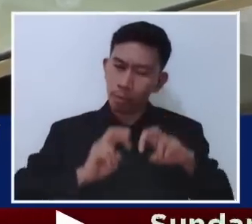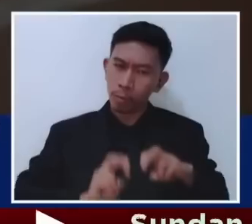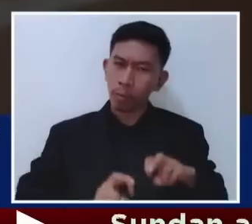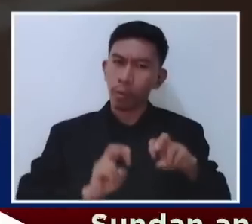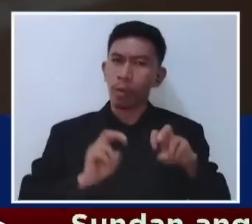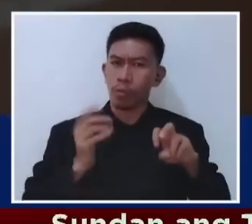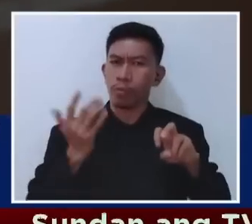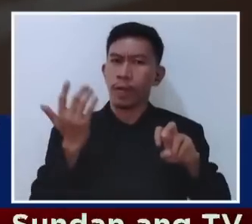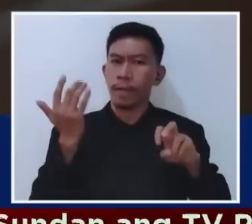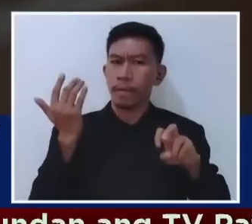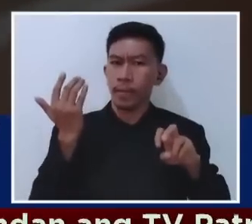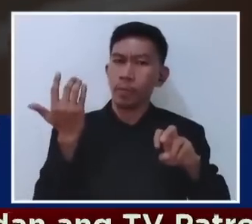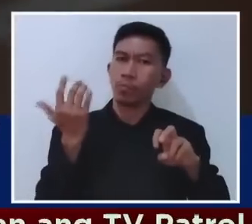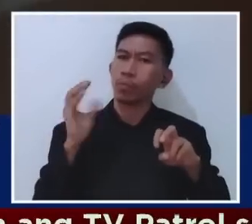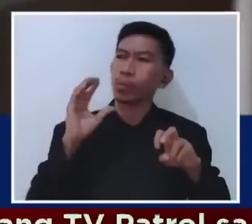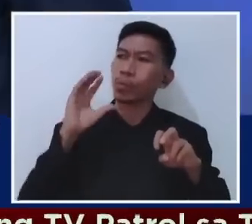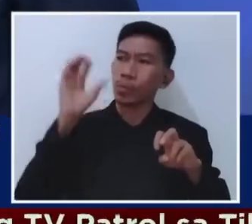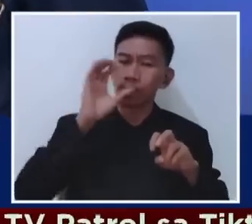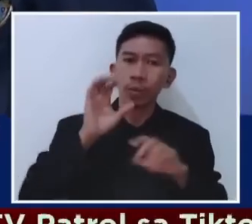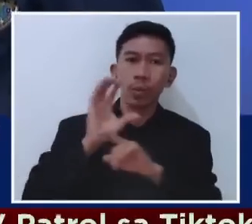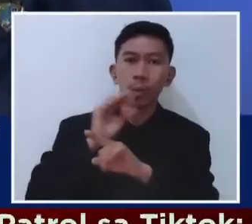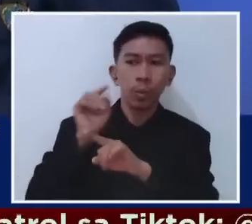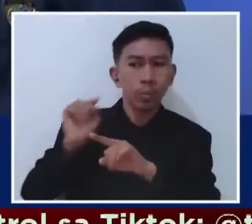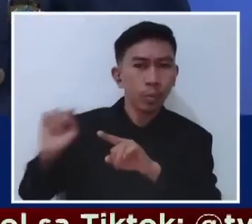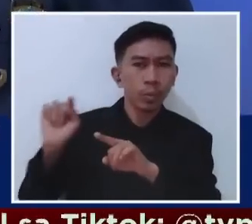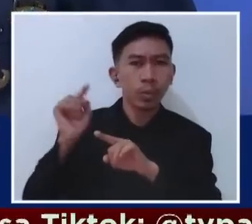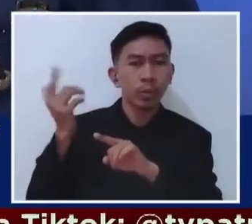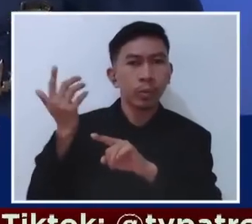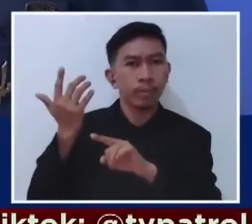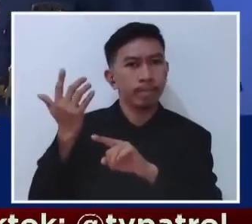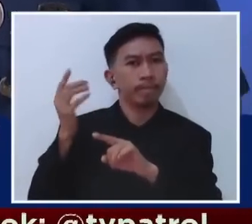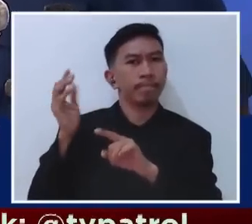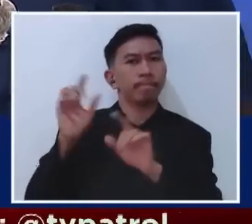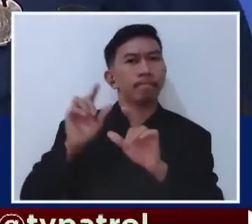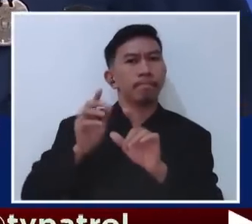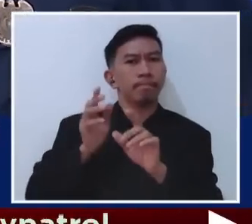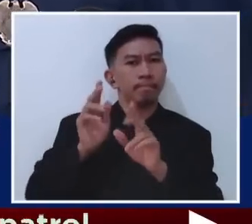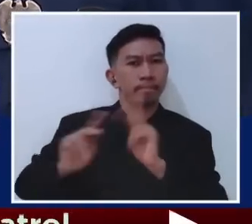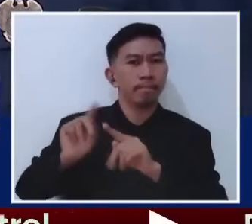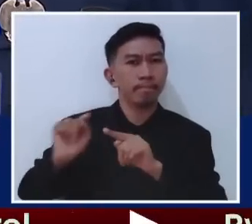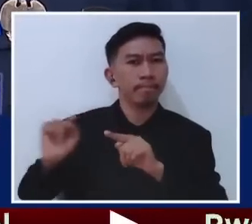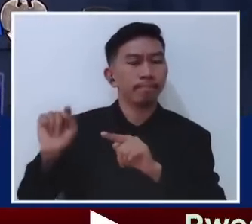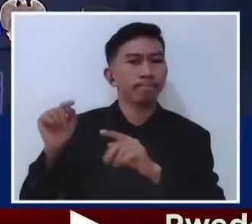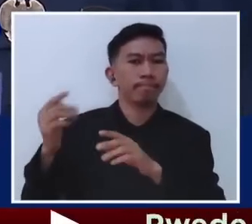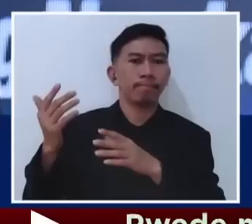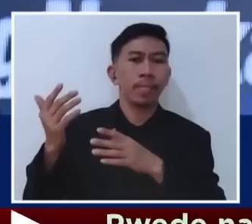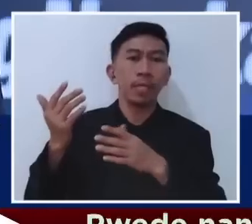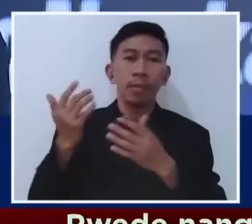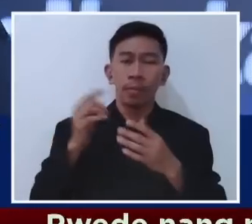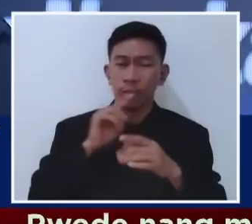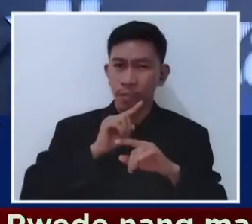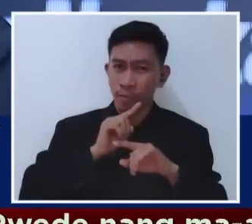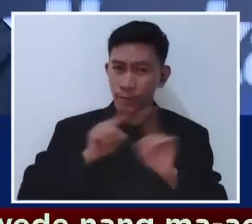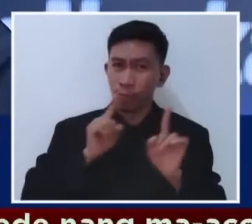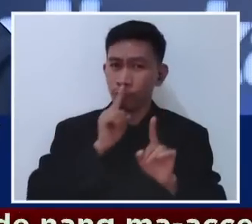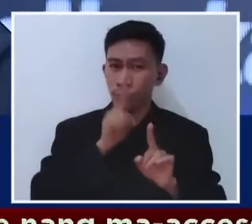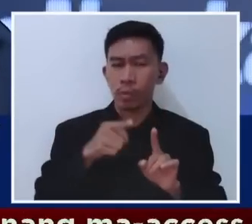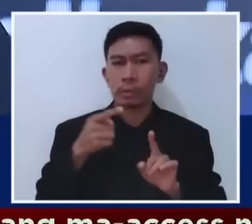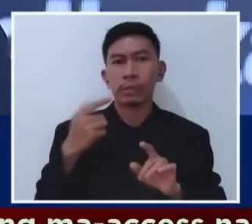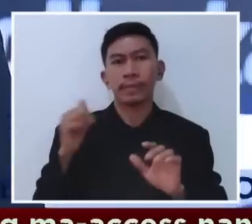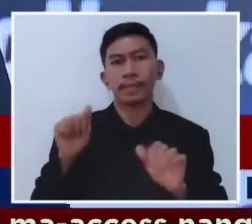mga inirereklamong online lending app. Pero aminado silang isang malaking hamon ito. I-establish po